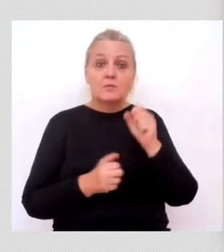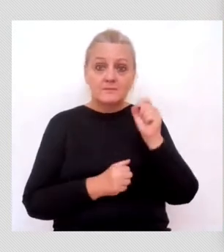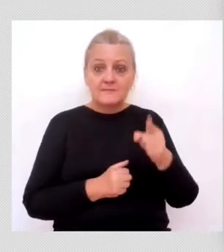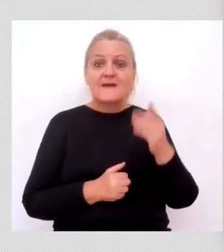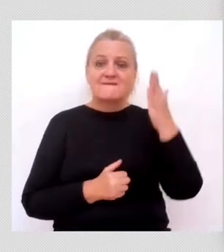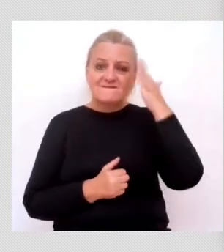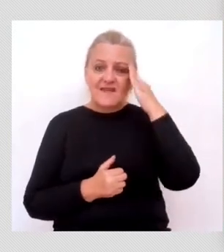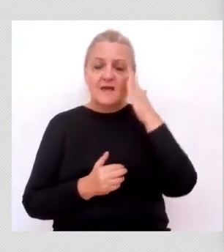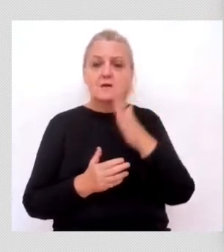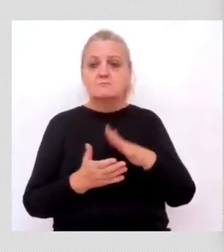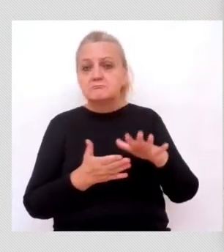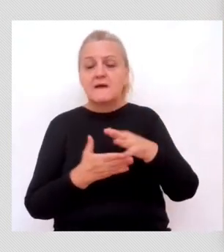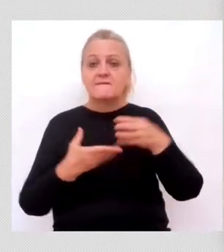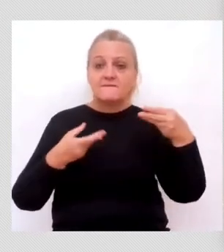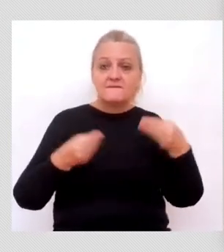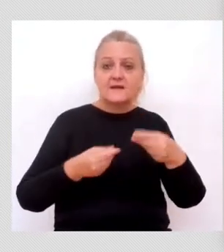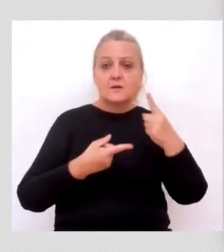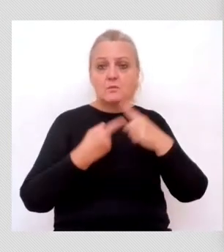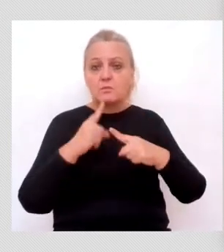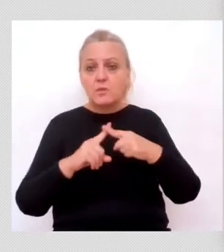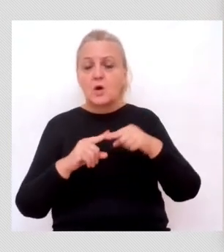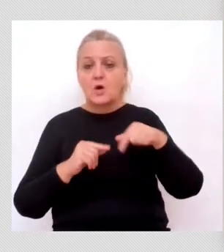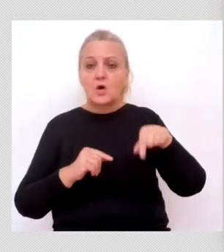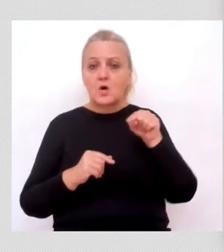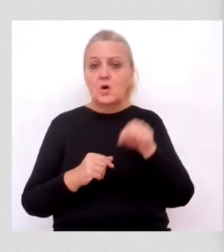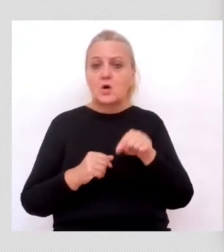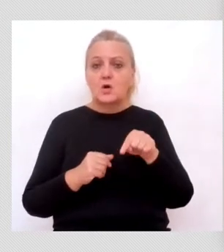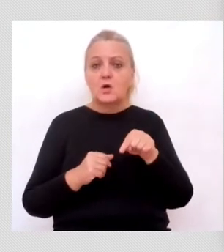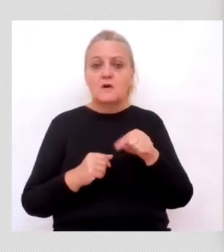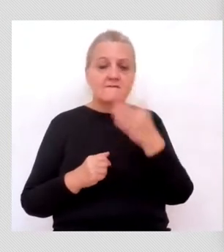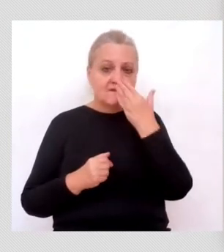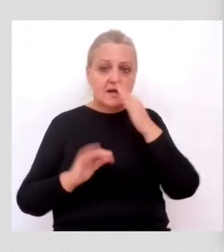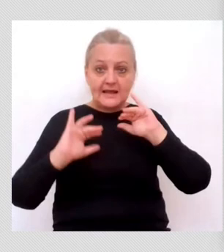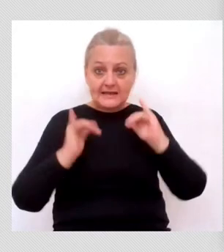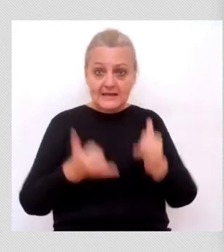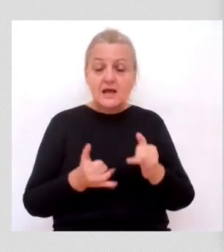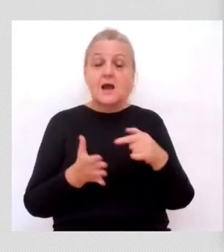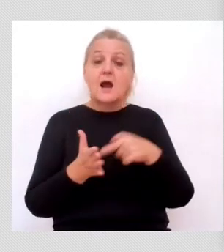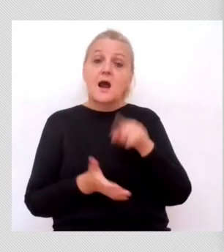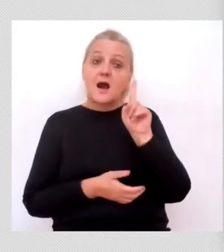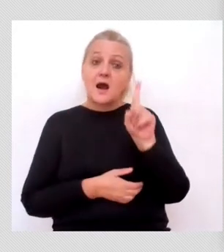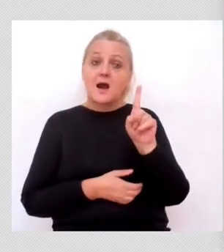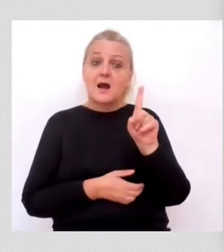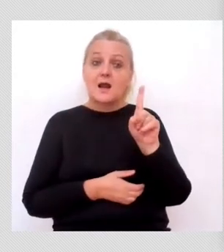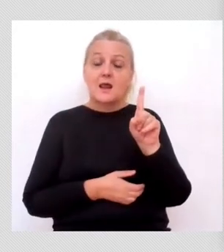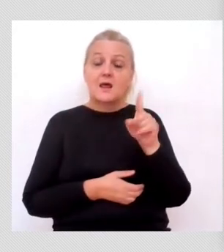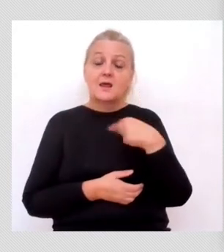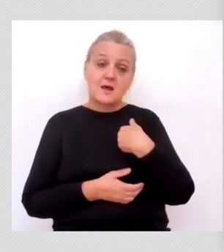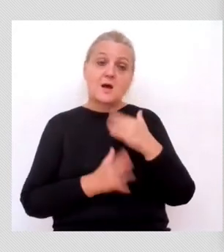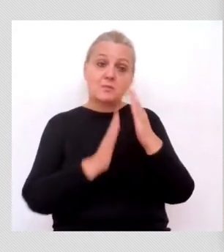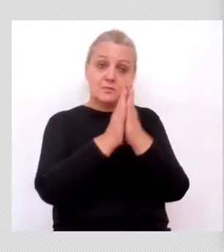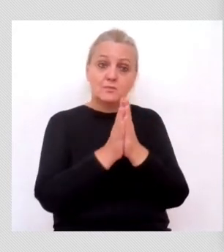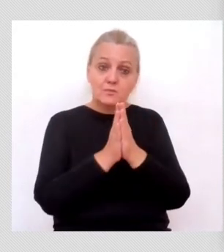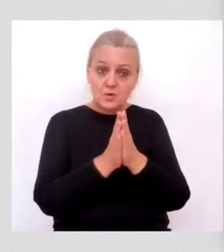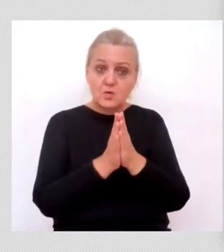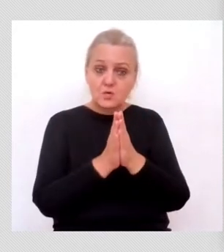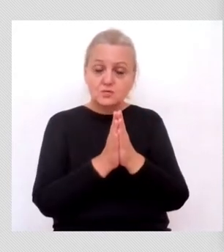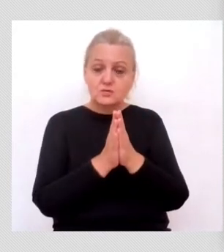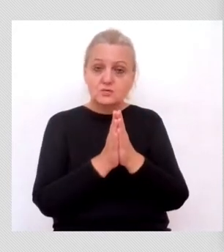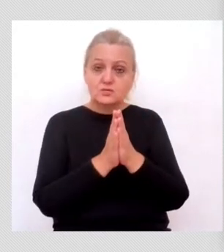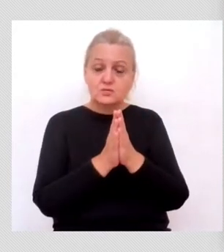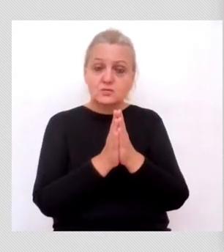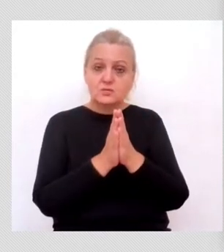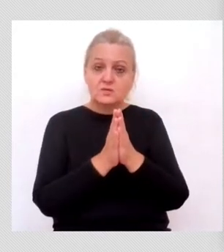w jakich finansowania polityki się poruszamy. Niemniej poprosiłabym o zejście